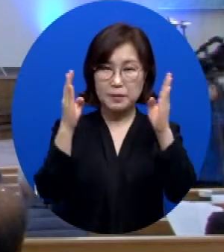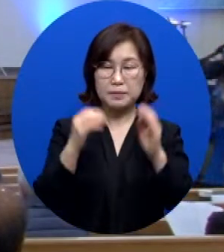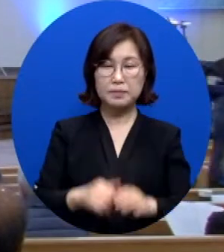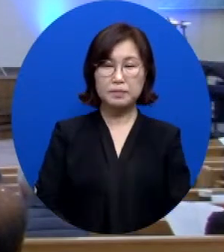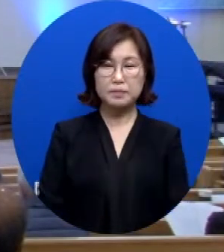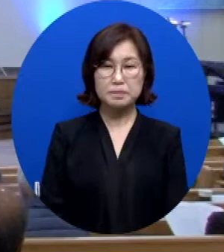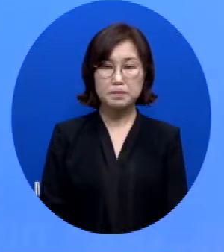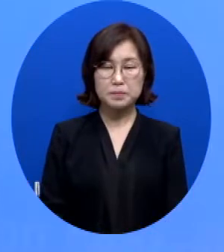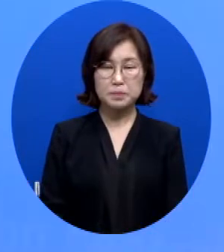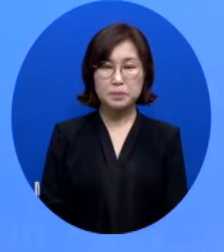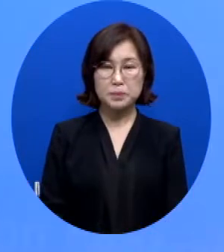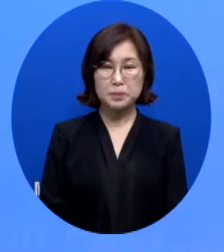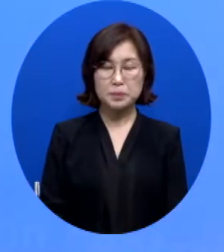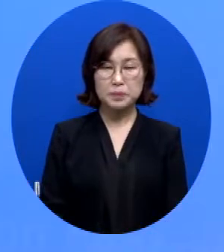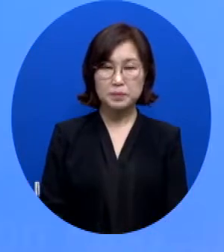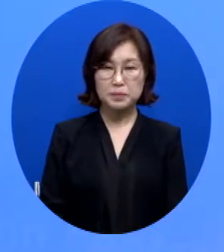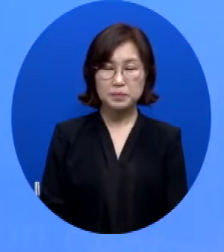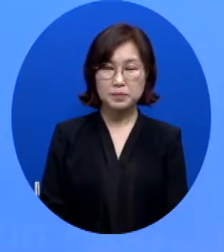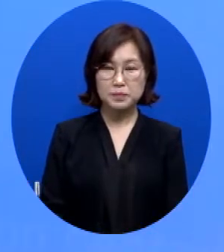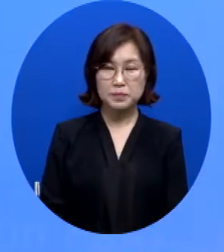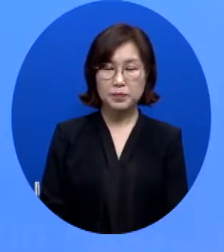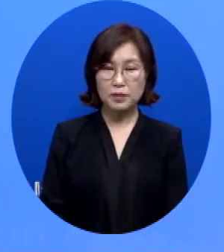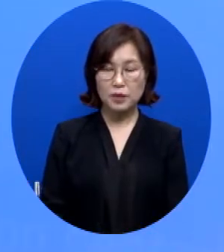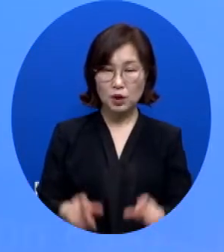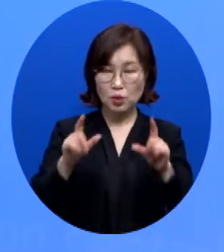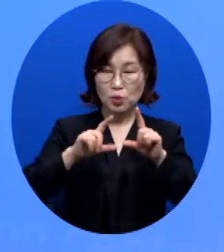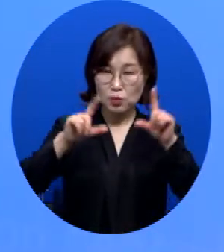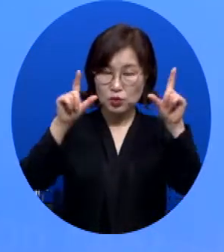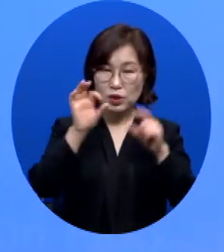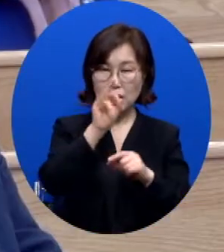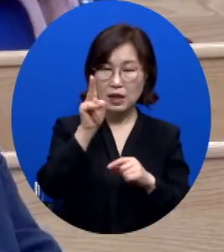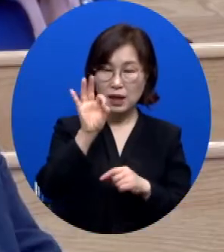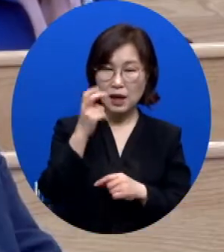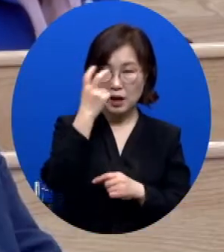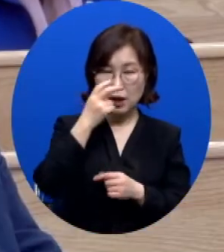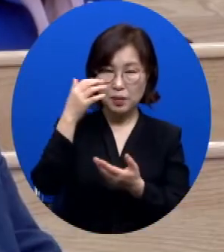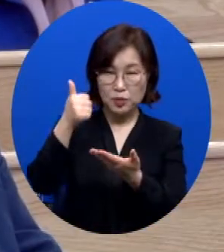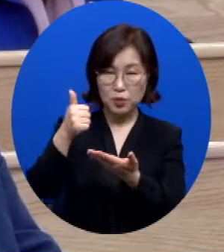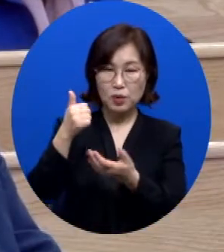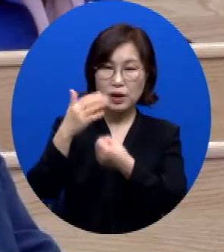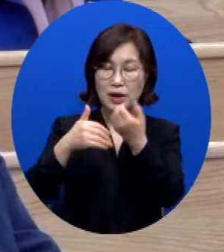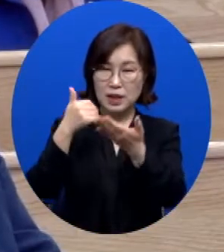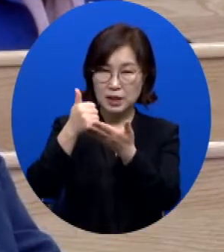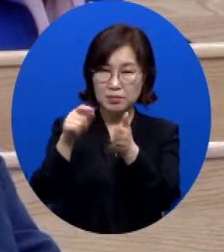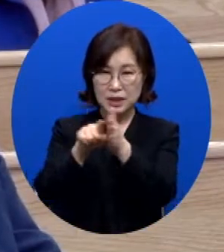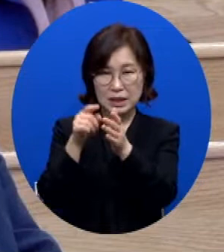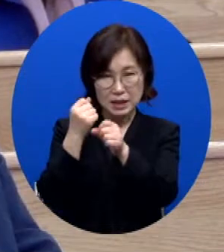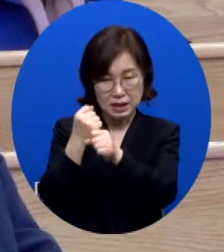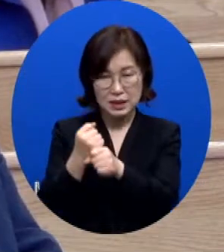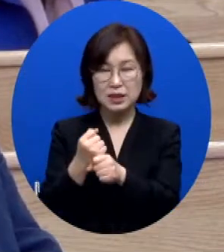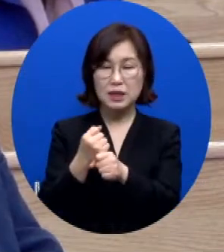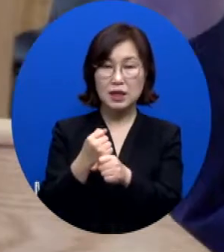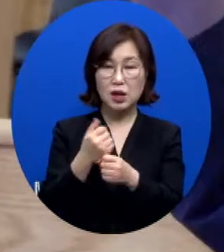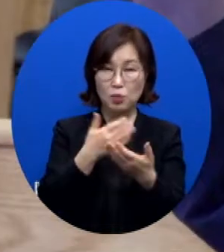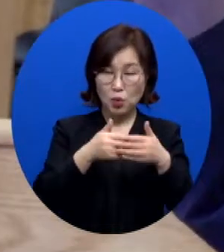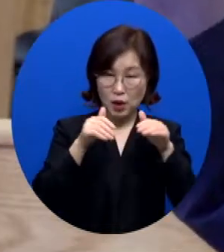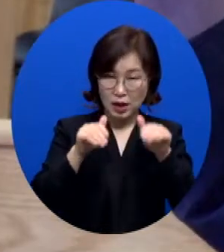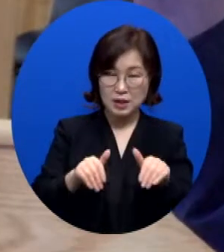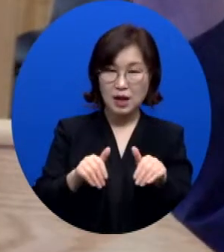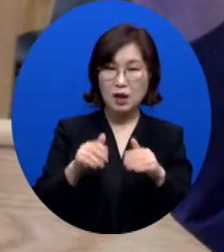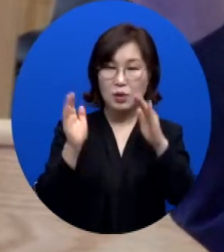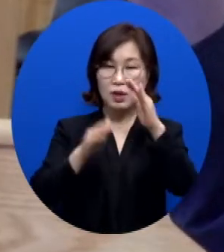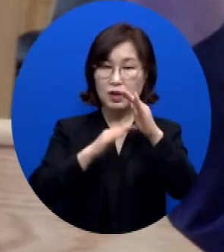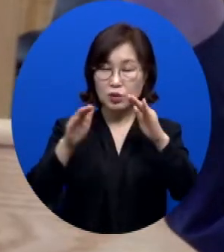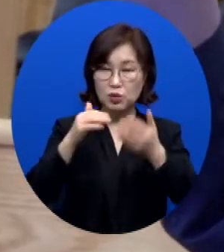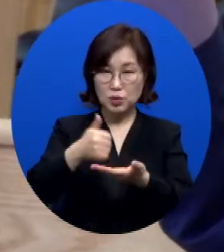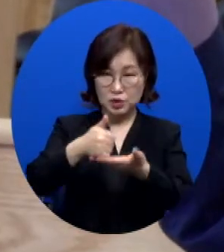개회예배에서 말씀을 전한 기독교대한감리회 동부연회 양명환 감독은 하나님을 의지하고 목회자와 성도를 잘